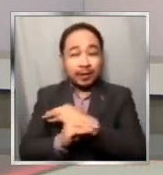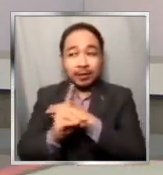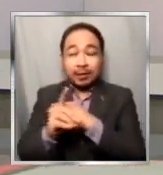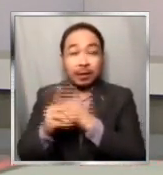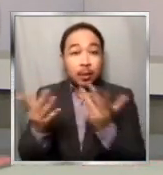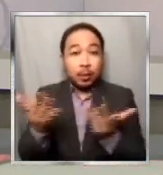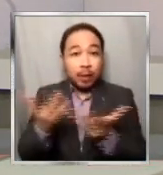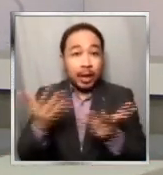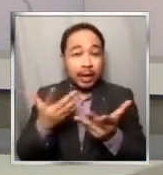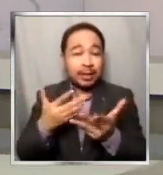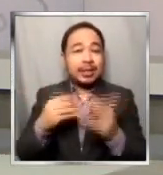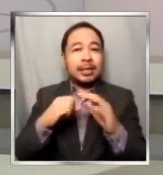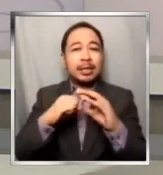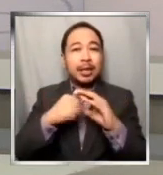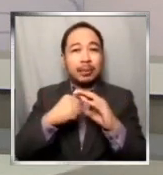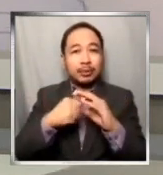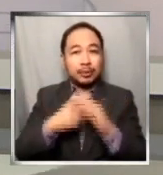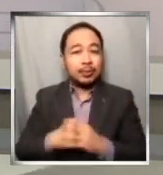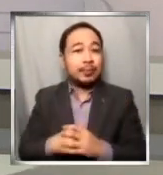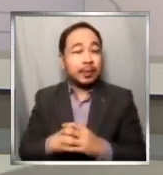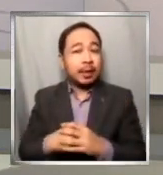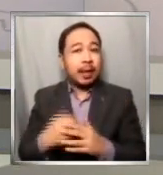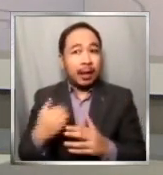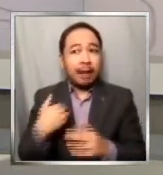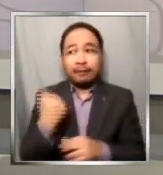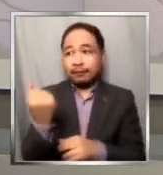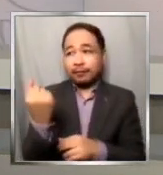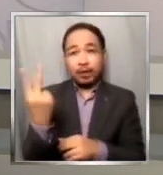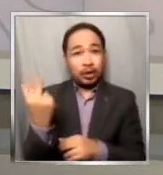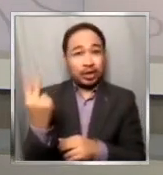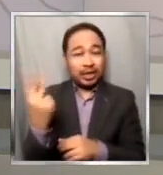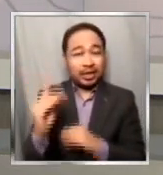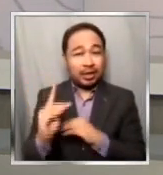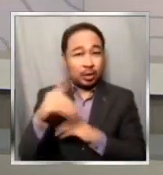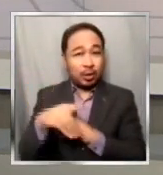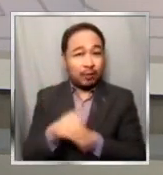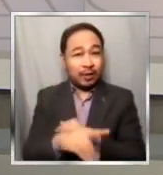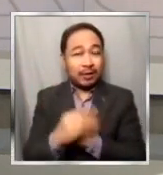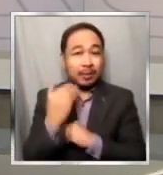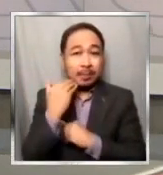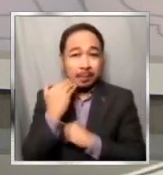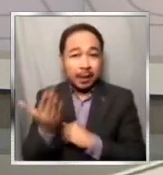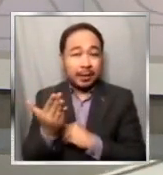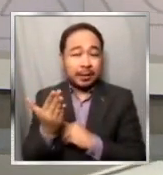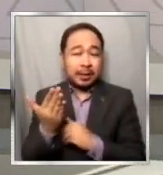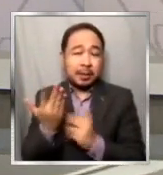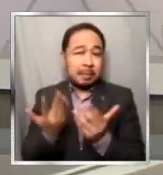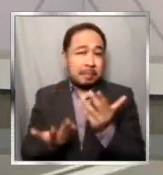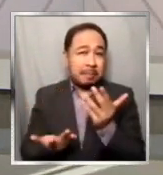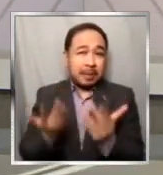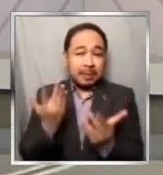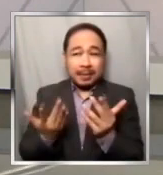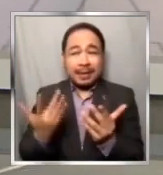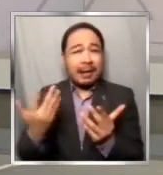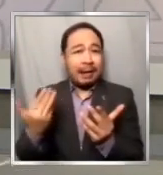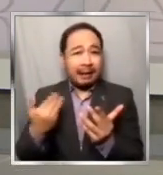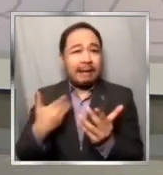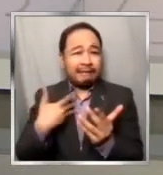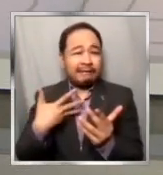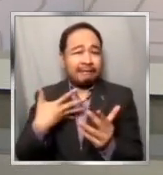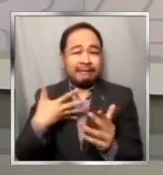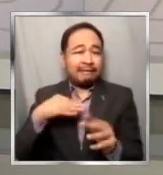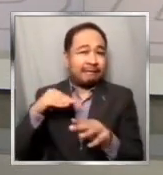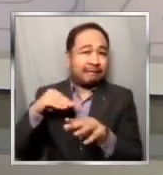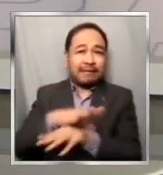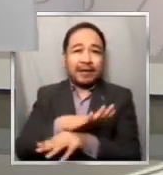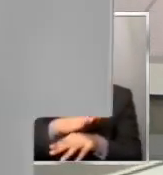Camarines Sur. 13 sa kanilang namatay at hinihinalang naging biktima ng dynamite fishing. Nakatutok